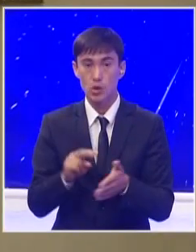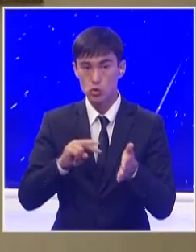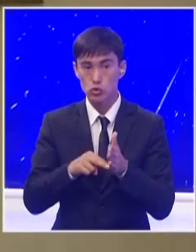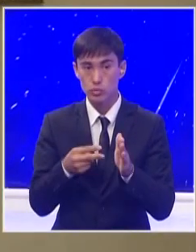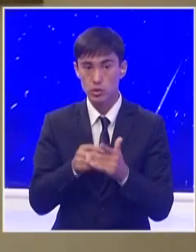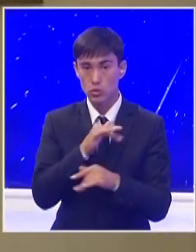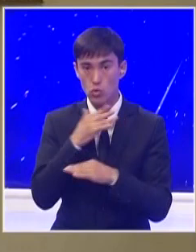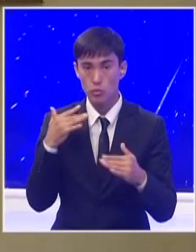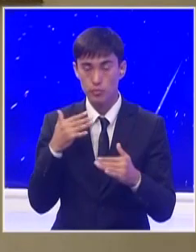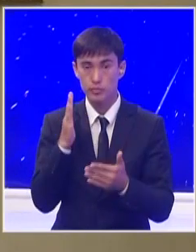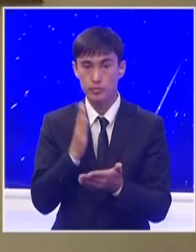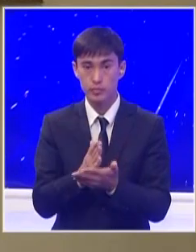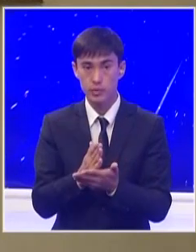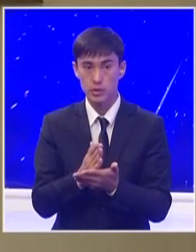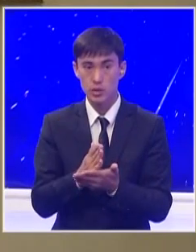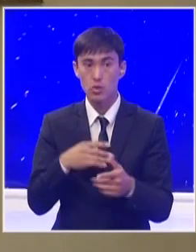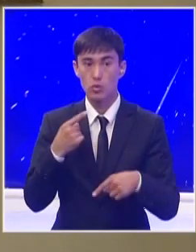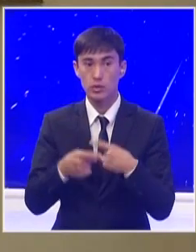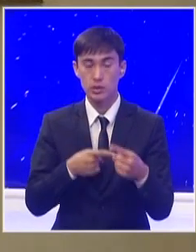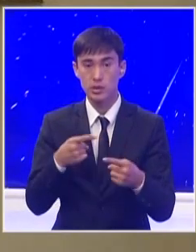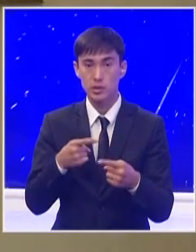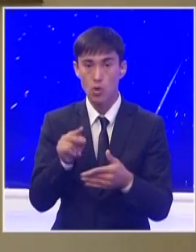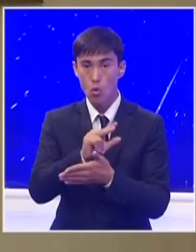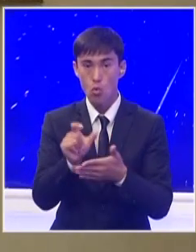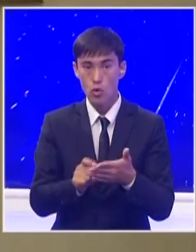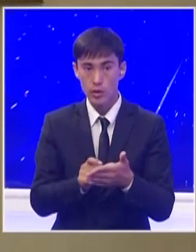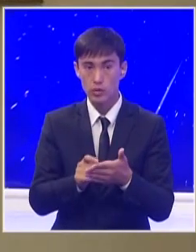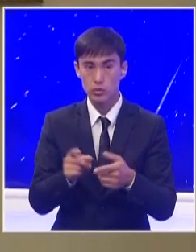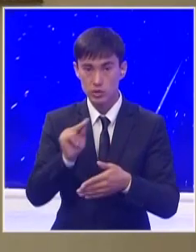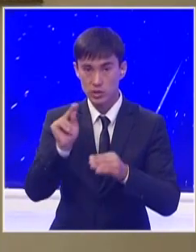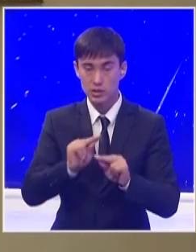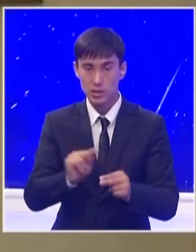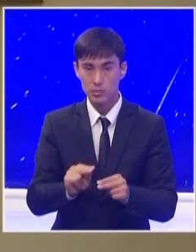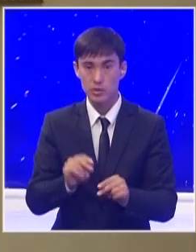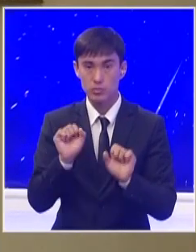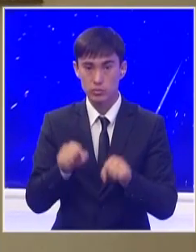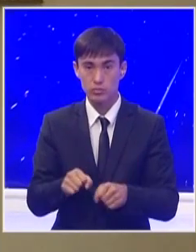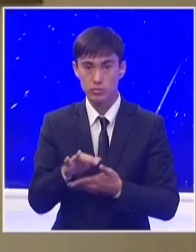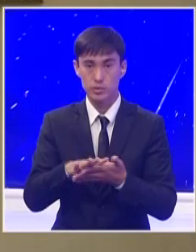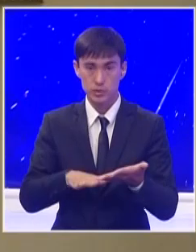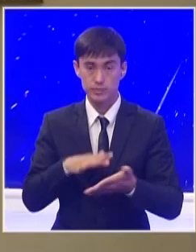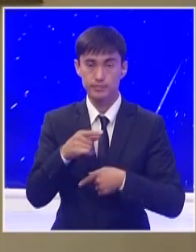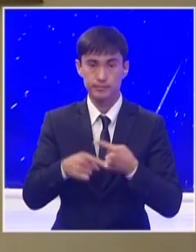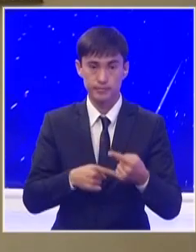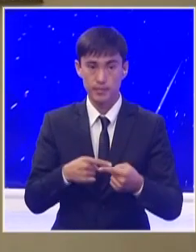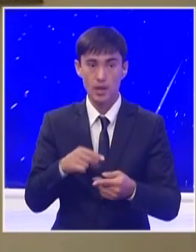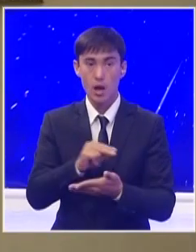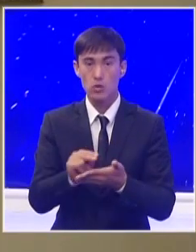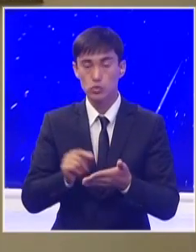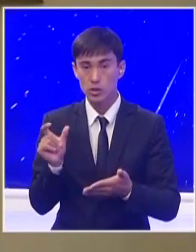жоспарлар көп, ойлар көп. Оның кейін білесіздер ғой, өлең деген өзі жазыла береді ғой. Сонан кейін мына